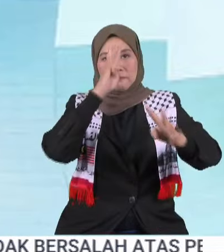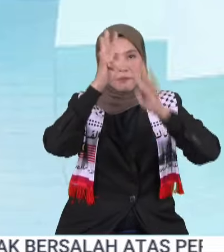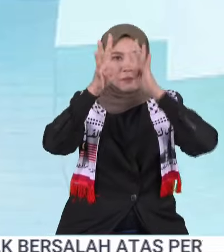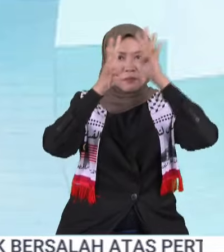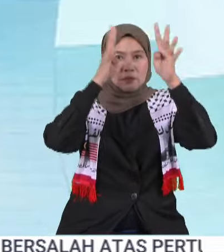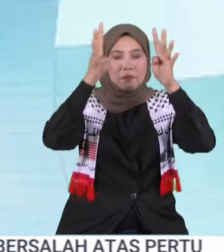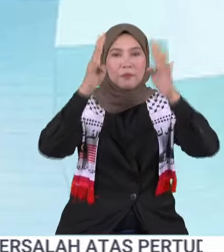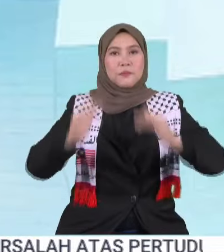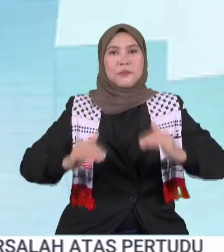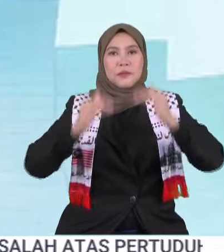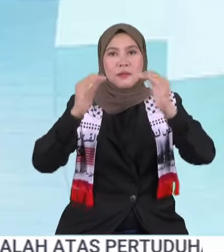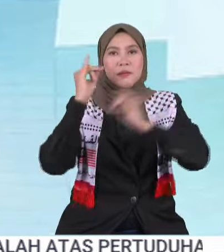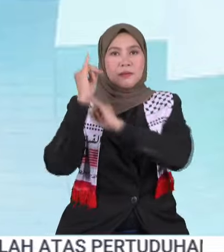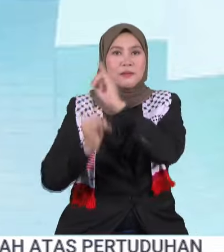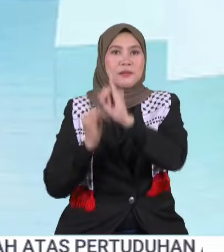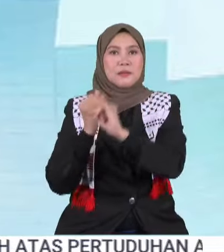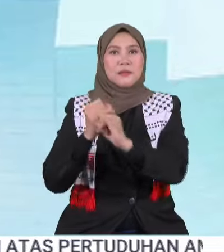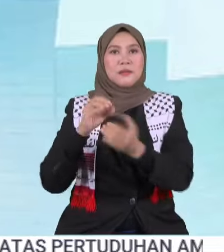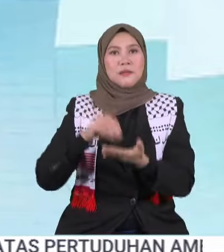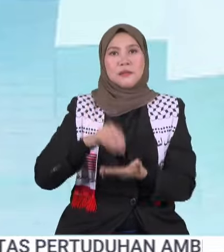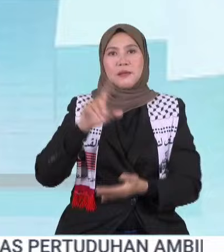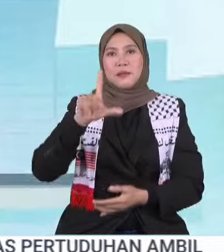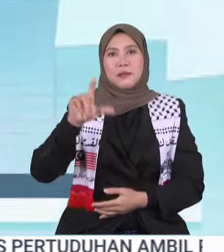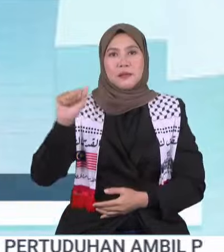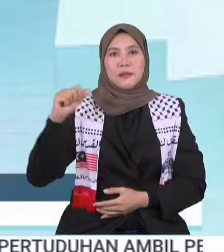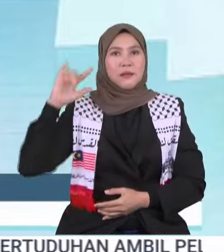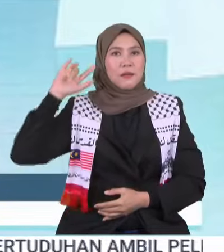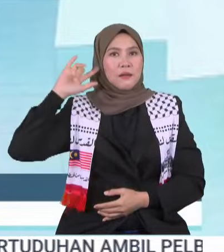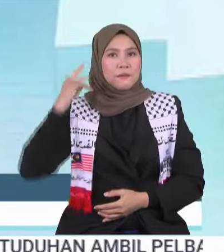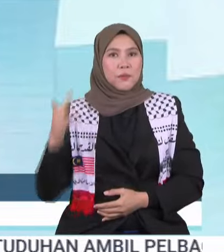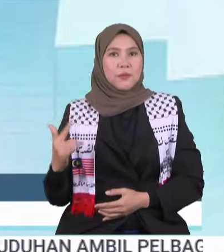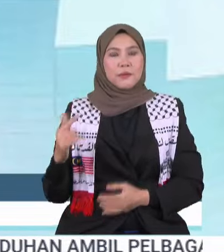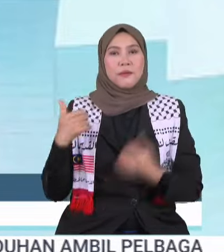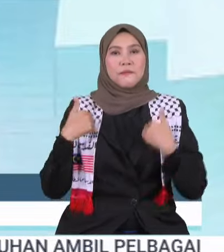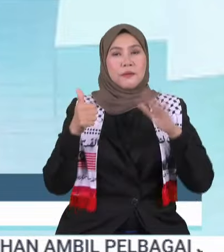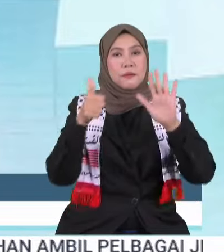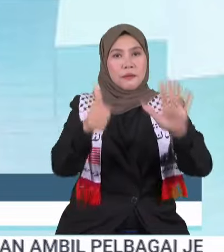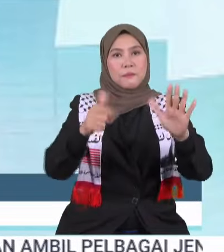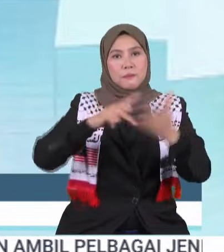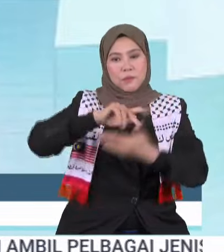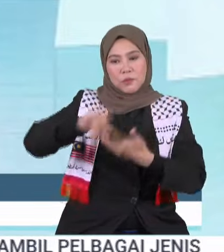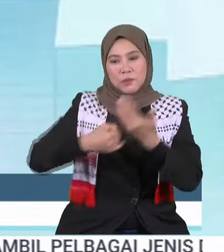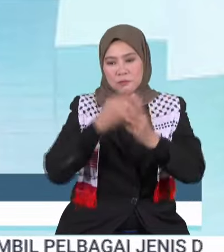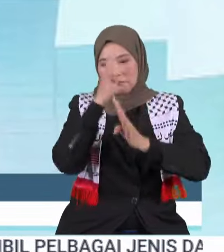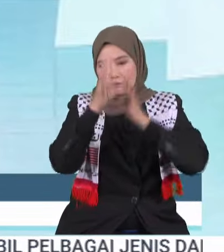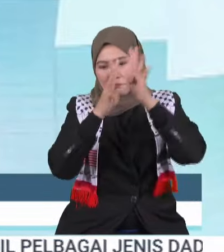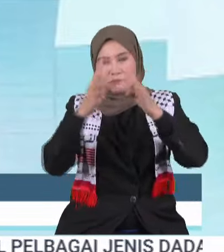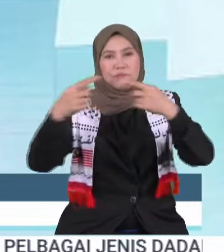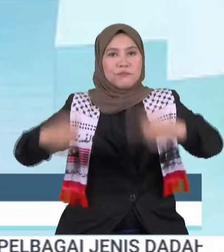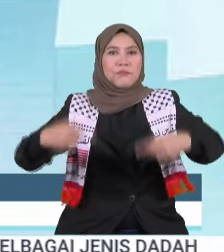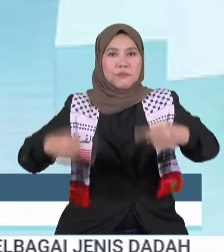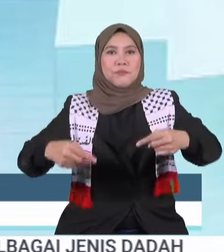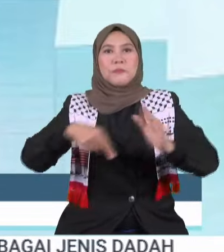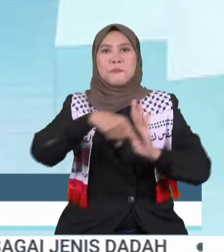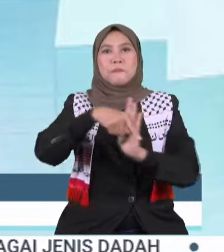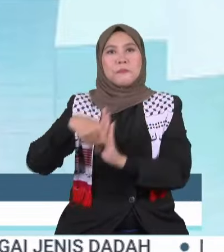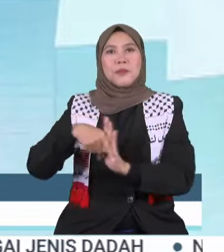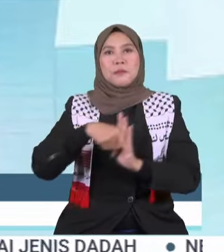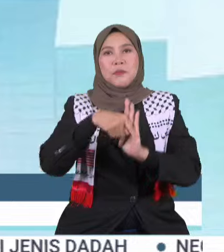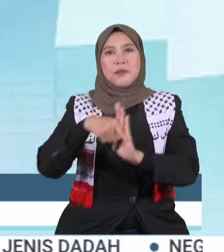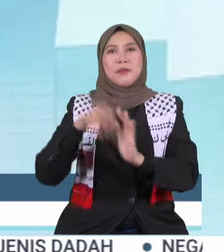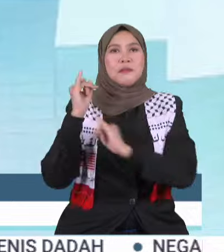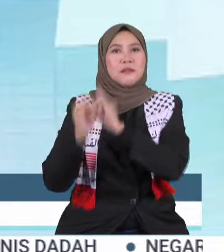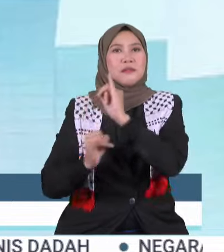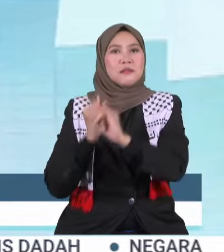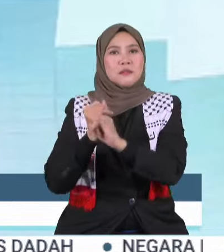Inovasi peringkat antarabangsa di Los Angeles, California. Mereka membawa 6 projek inovasi untuk dipertandingkan pada Pameran Antarabangsa